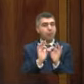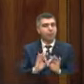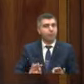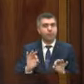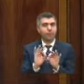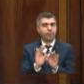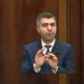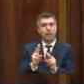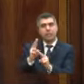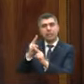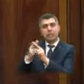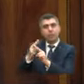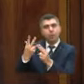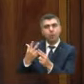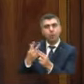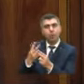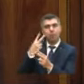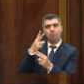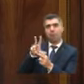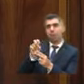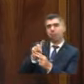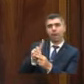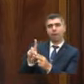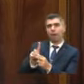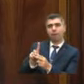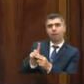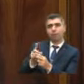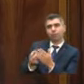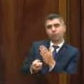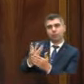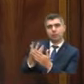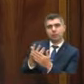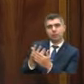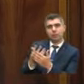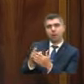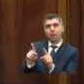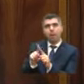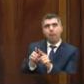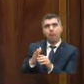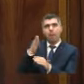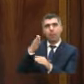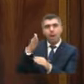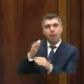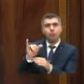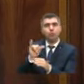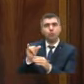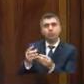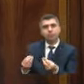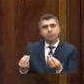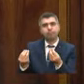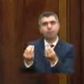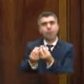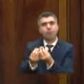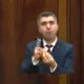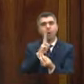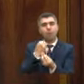أسماء وشخصيات، بين اختيارات وزارية لا نعرف منطلقاتها ولا مشروعيتها ولا الهدف من إدماجها في جهازكم